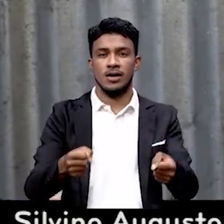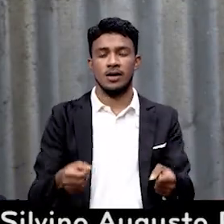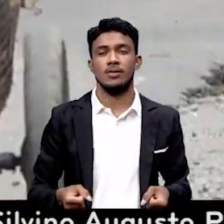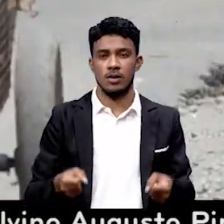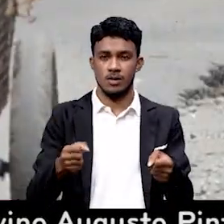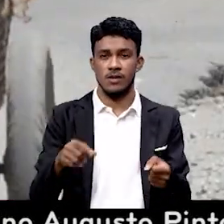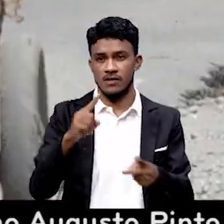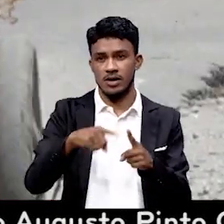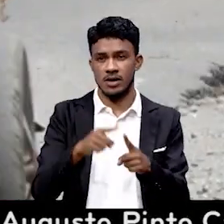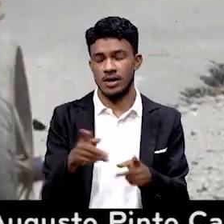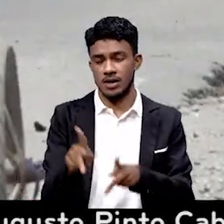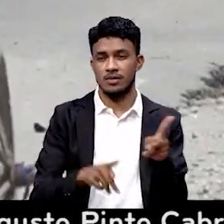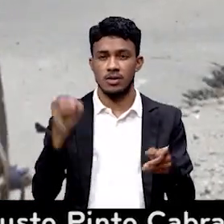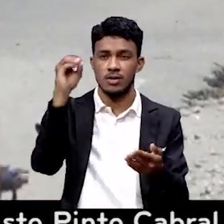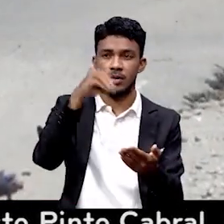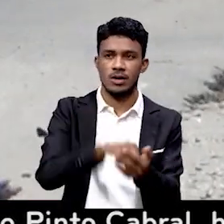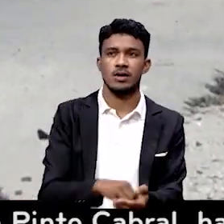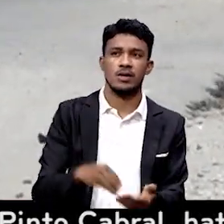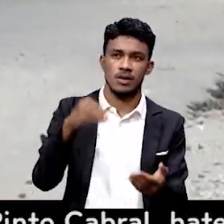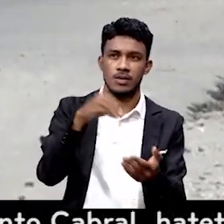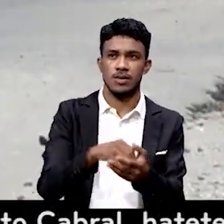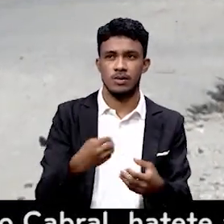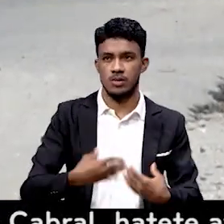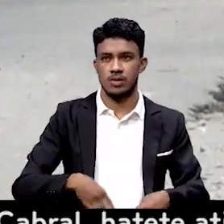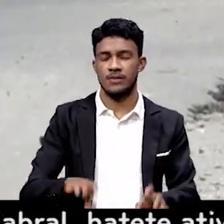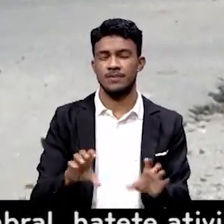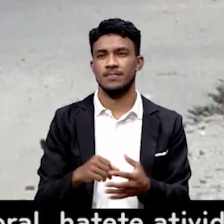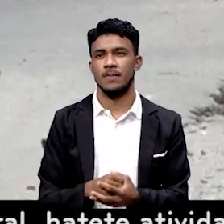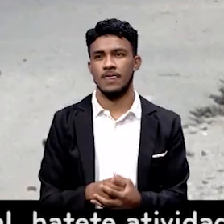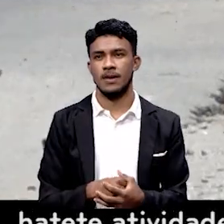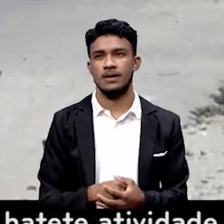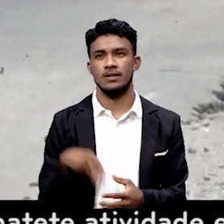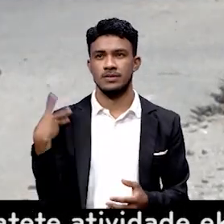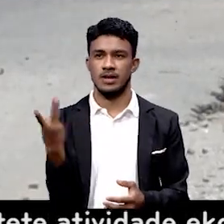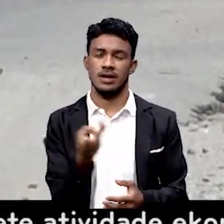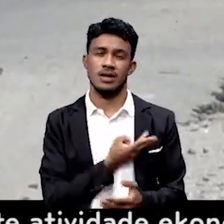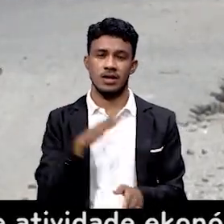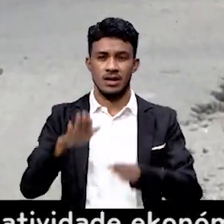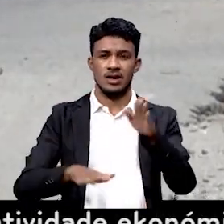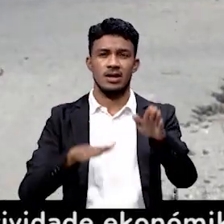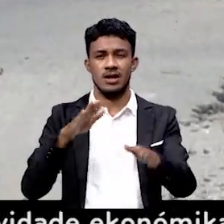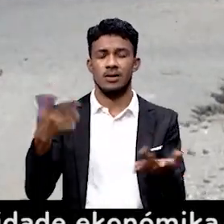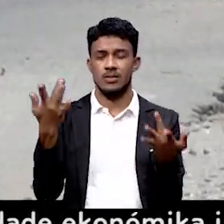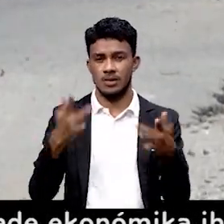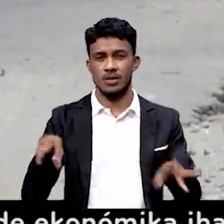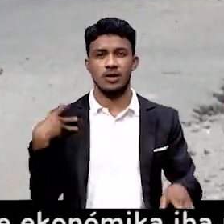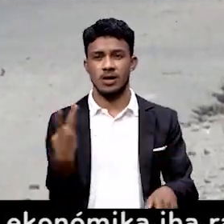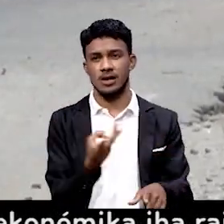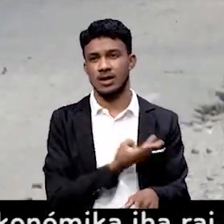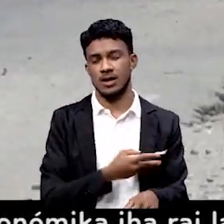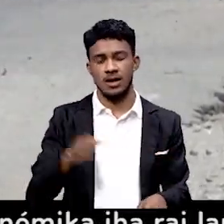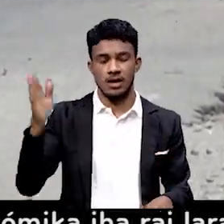ita thoba e ma tiger hoda ne ne ita la mam te ita hane sa ita